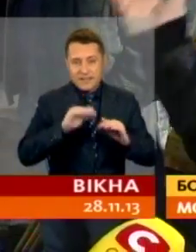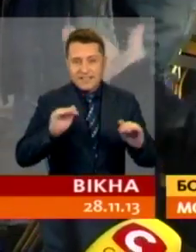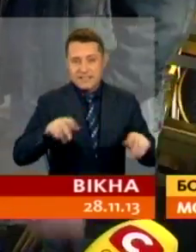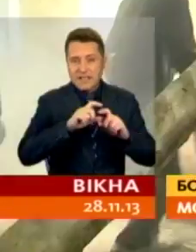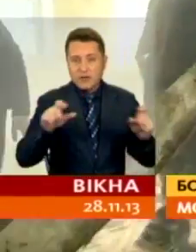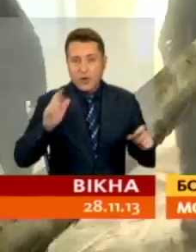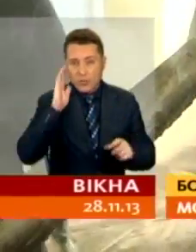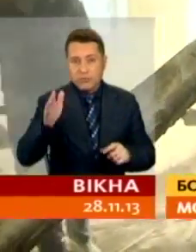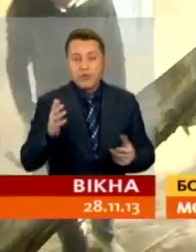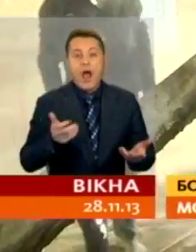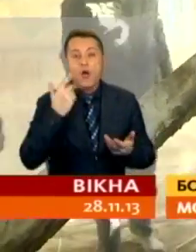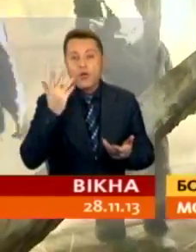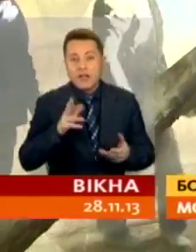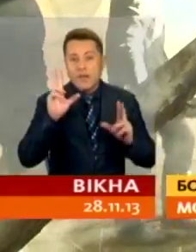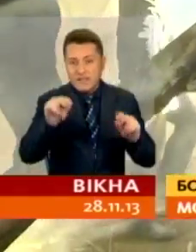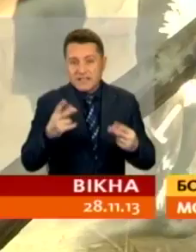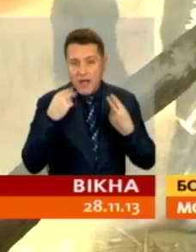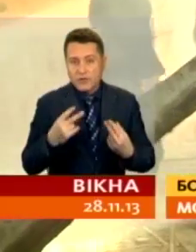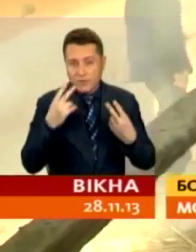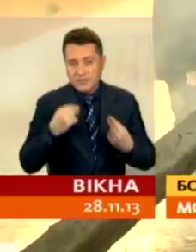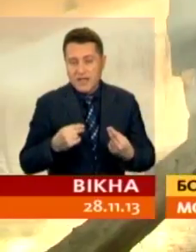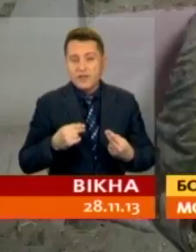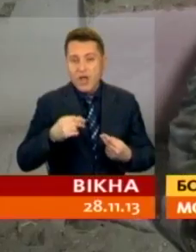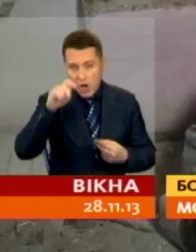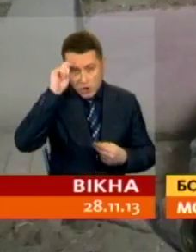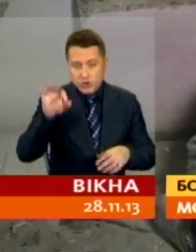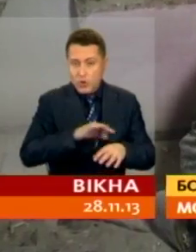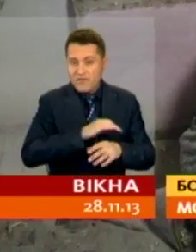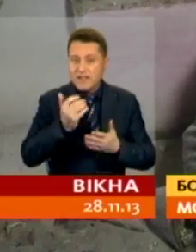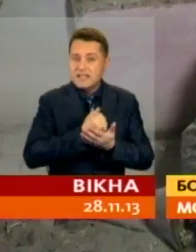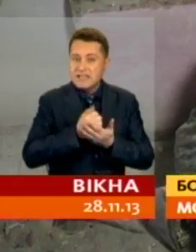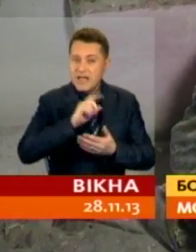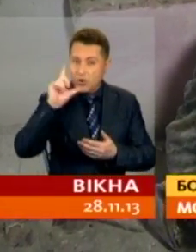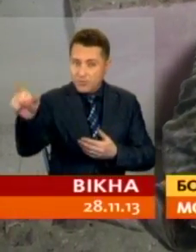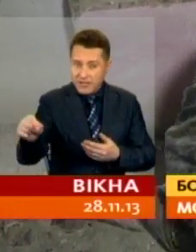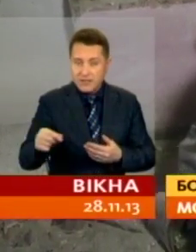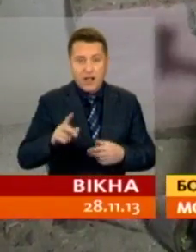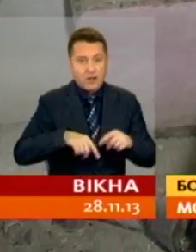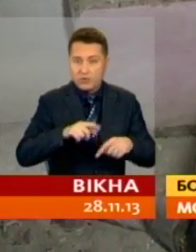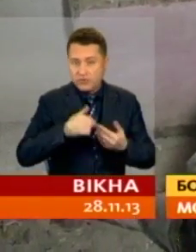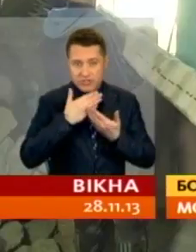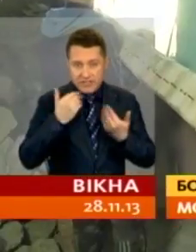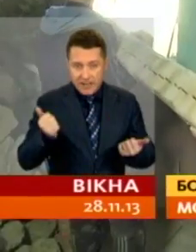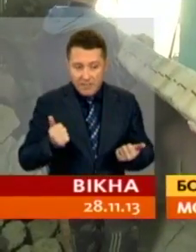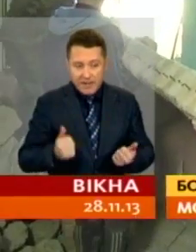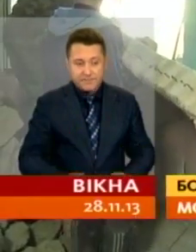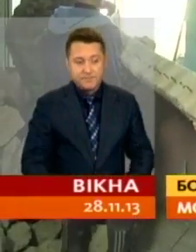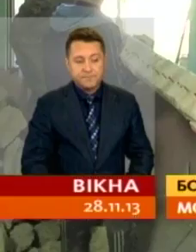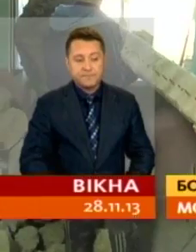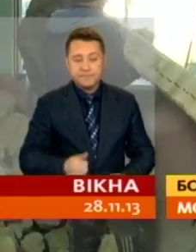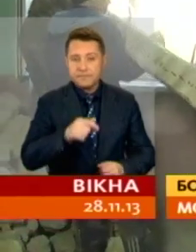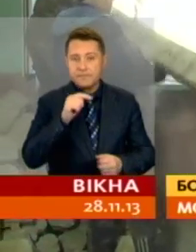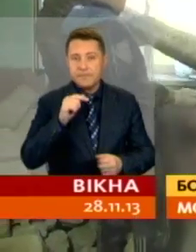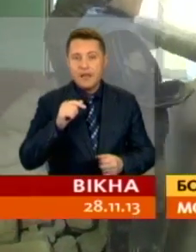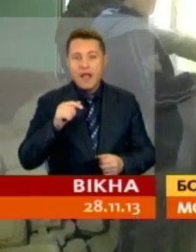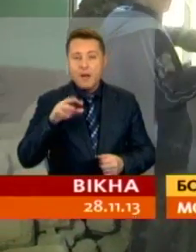знав, у котру зиму. Марина тут, бо чоловік на заробітках, а більше із родичів нікому. Микола щойно приїхав із будову Росії, де зводить садочки